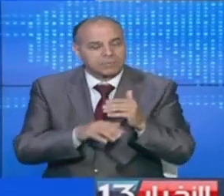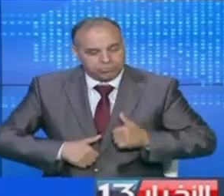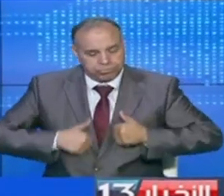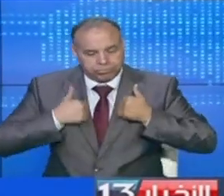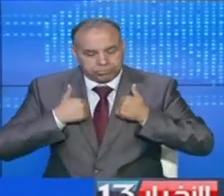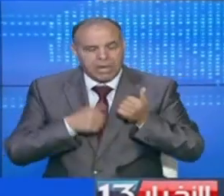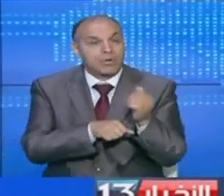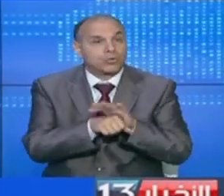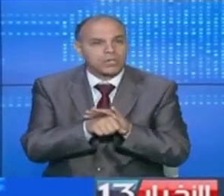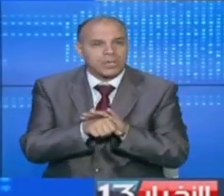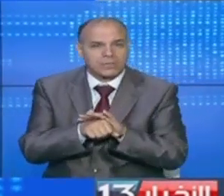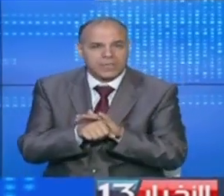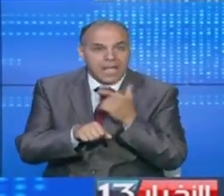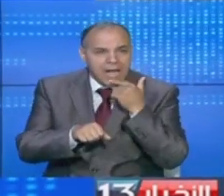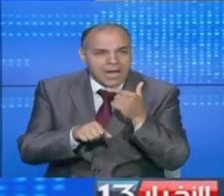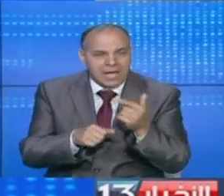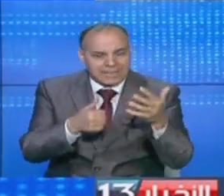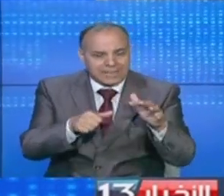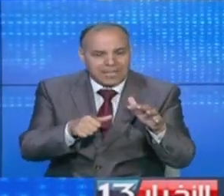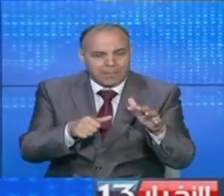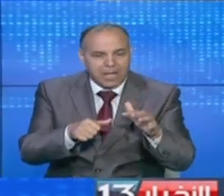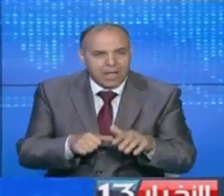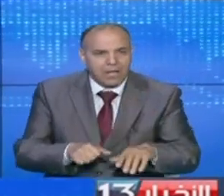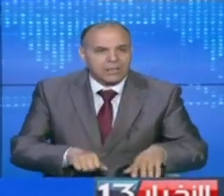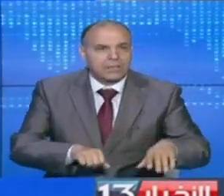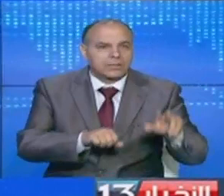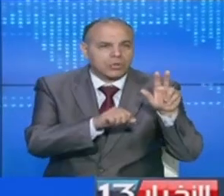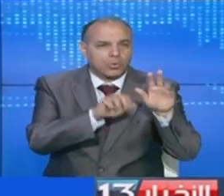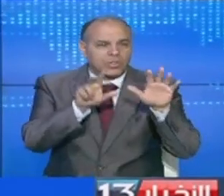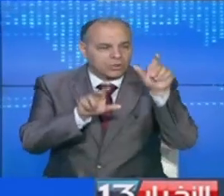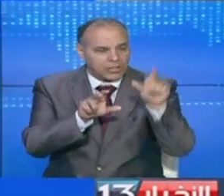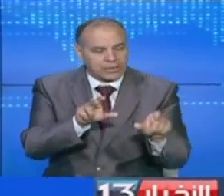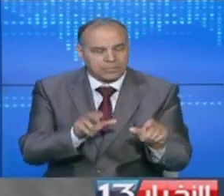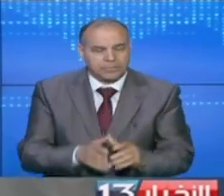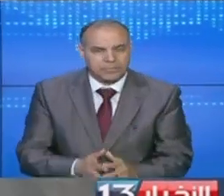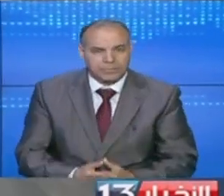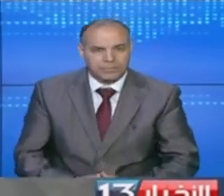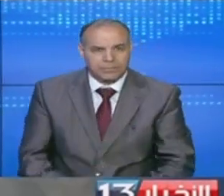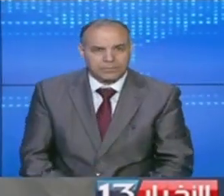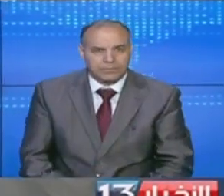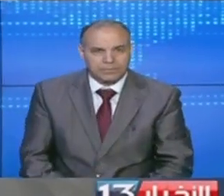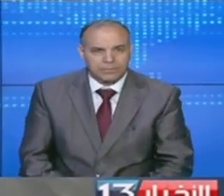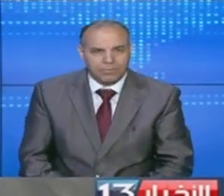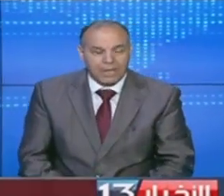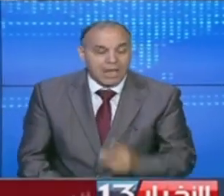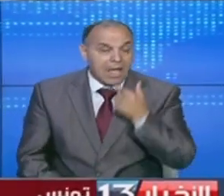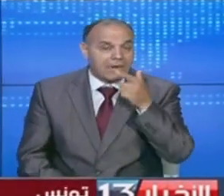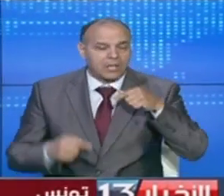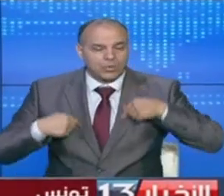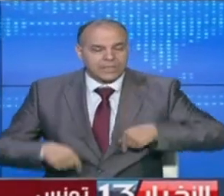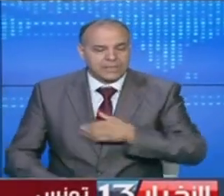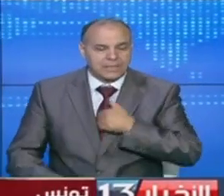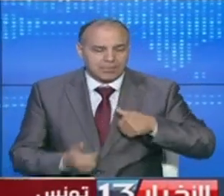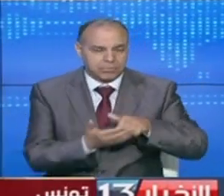للشفاء من فيروس كورونا الى ستمائه وثمانيه وثلاثين حاله اعلنت وزاره الصحه